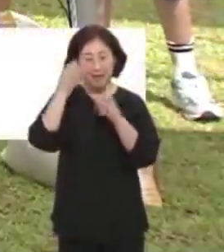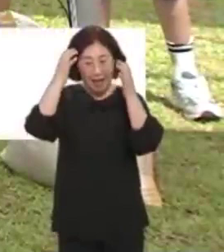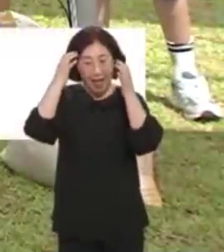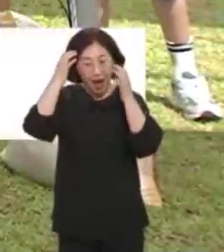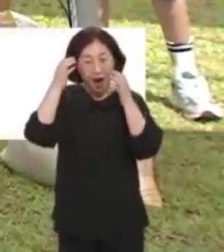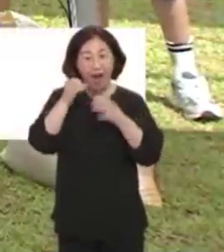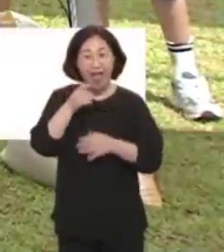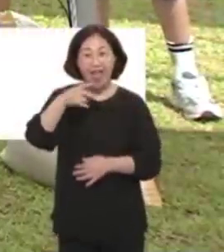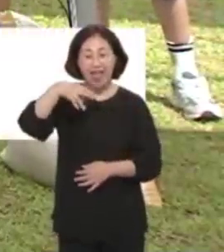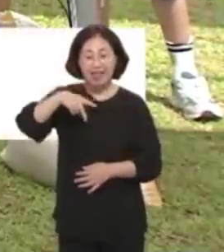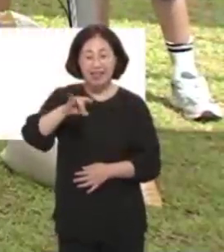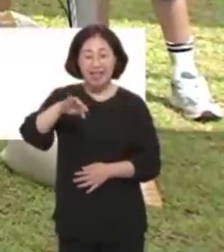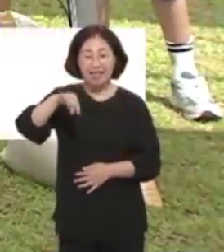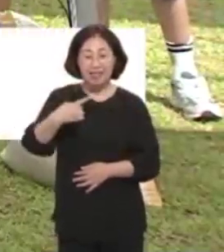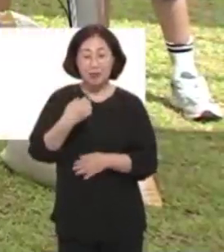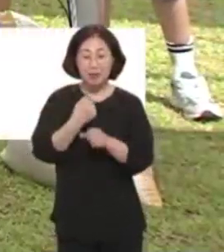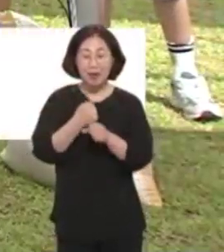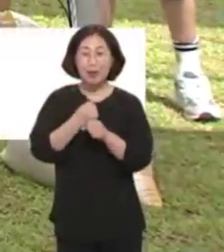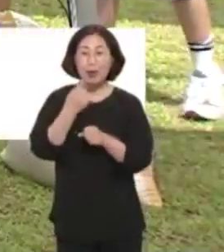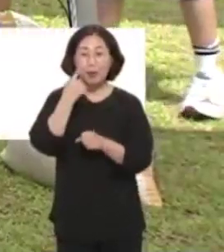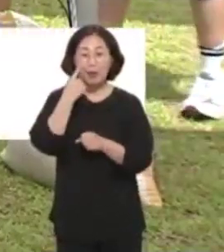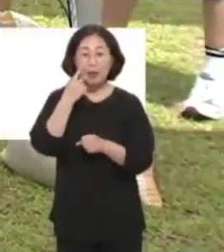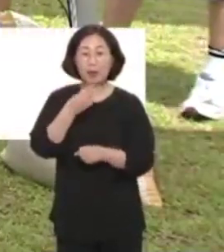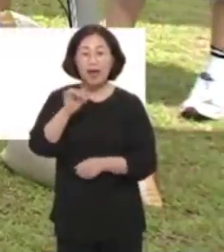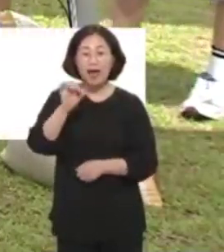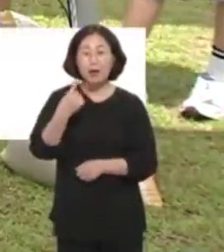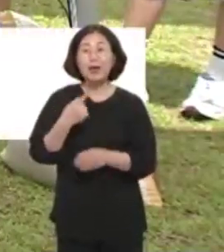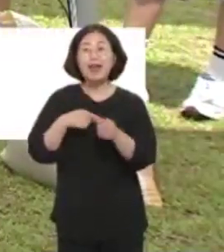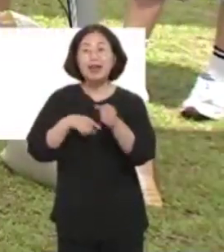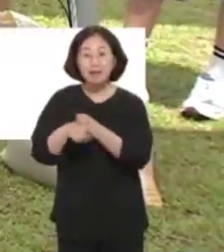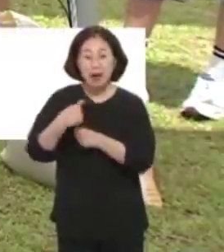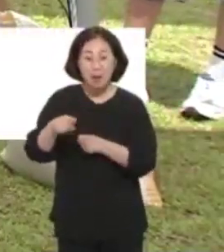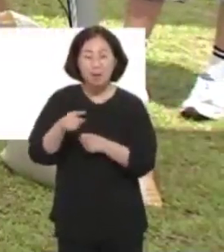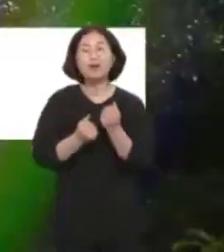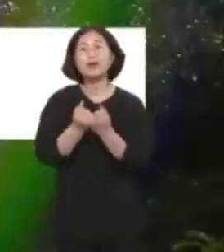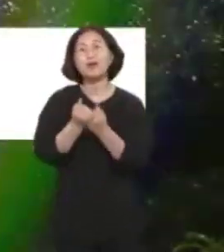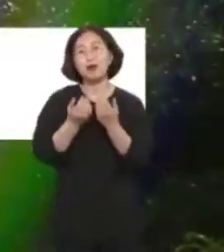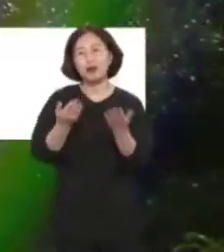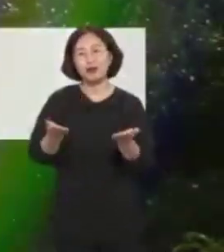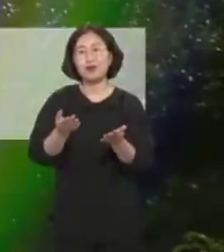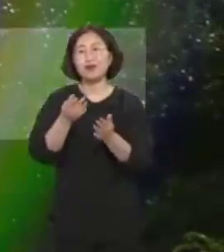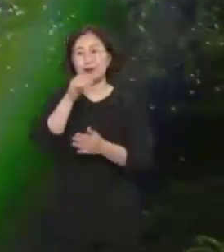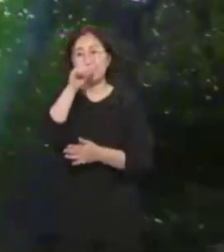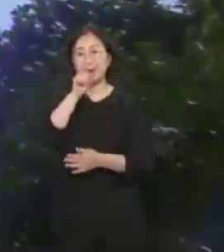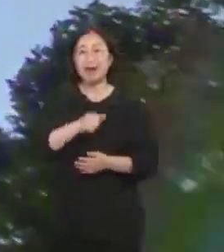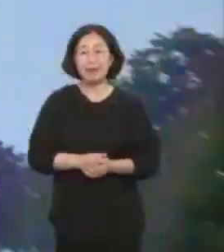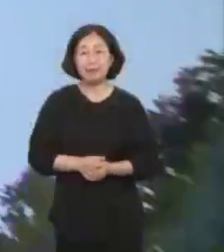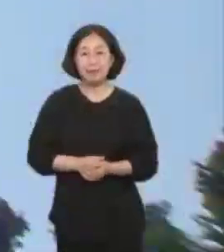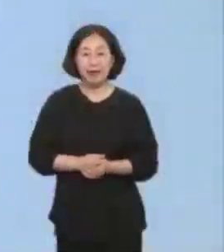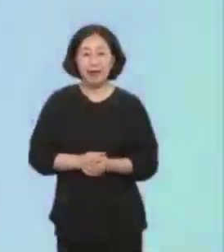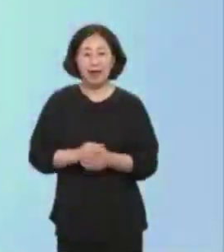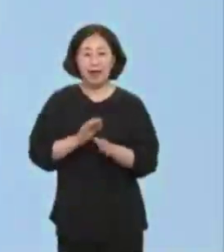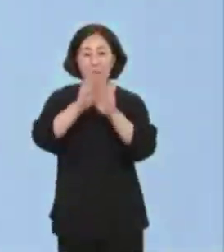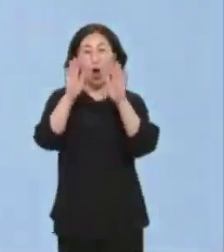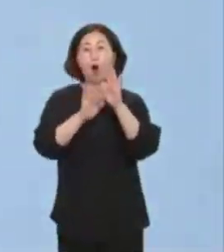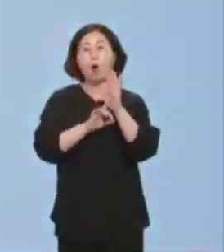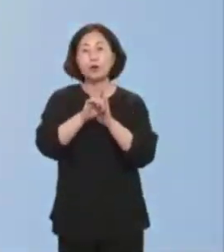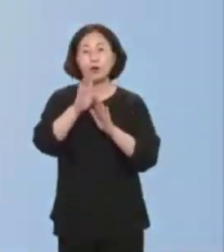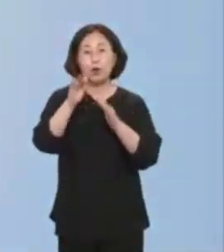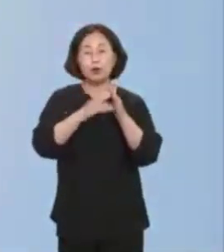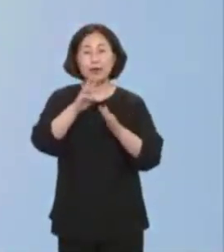만들어보고 아이들한테 단오에 대해서도 알려줄 수 있었던 시간인 것 같아요. 오늘 낮 최고 기온은 공주